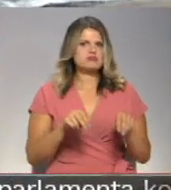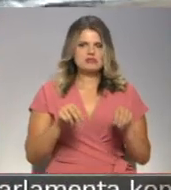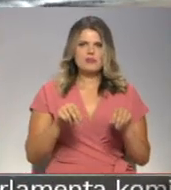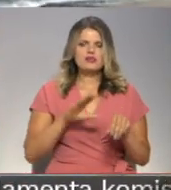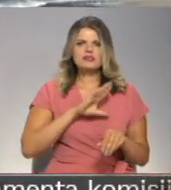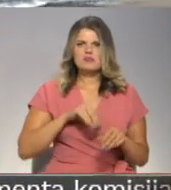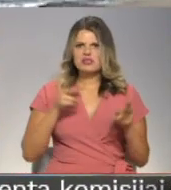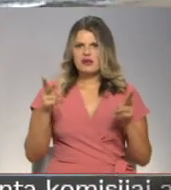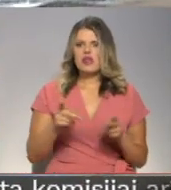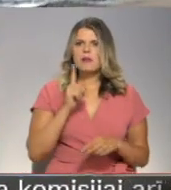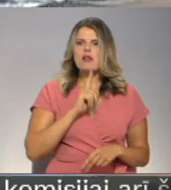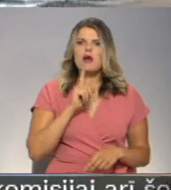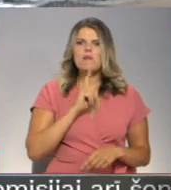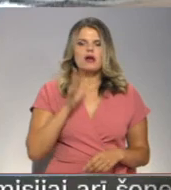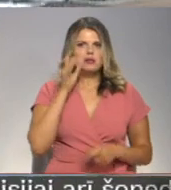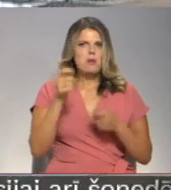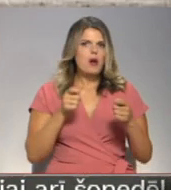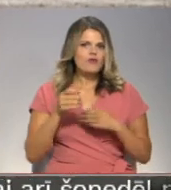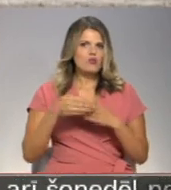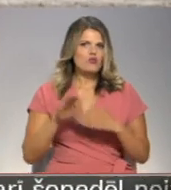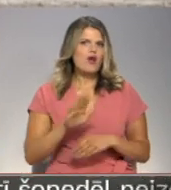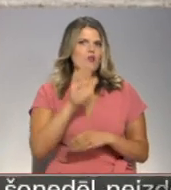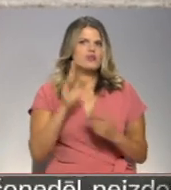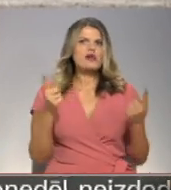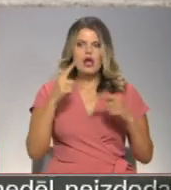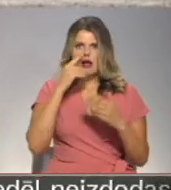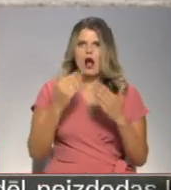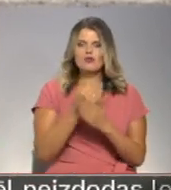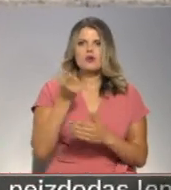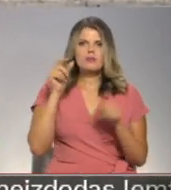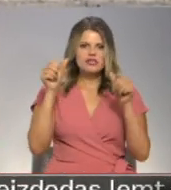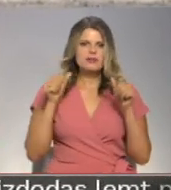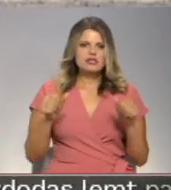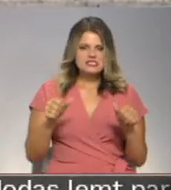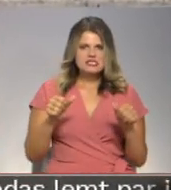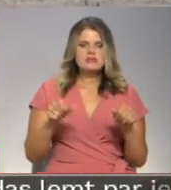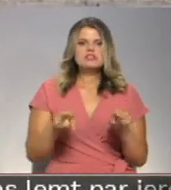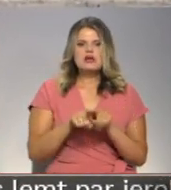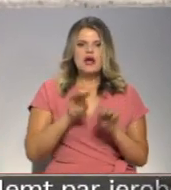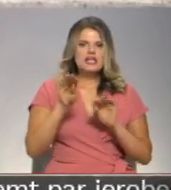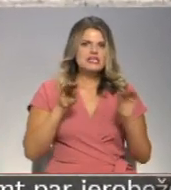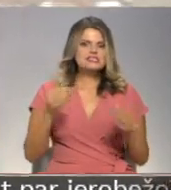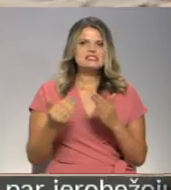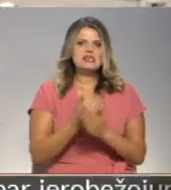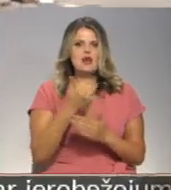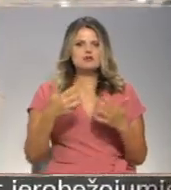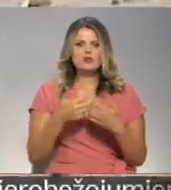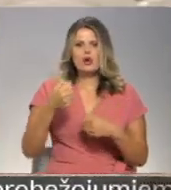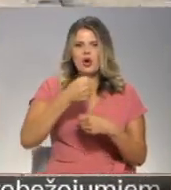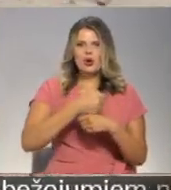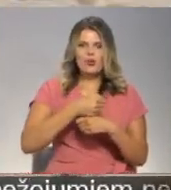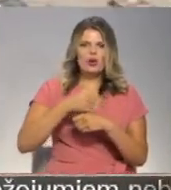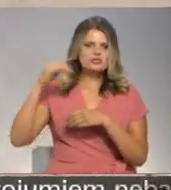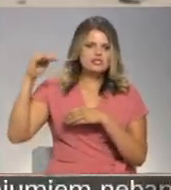notikušās nelaimes Liepājas komunālā pārvalde tuvāko dienu laikā atjaunos brīdinājumu zīmes pie fortiem, kā arī izliks jaunas pie Karostas